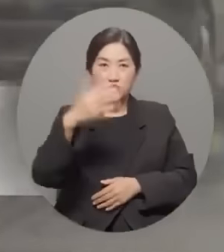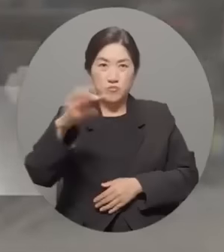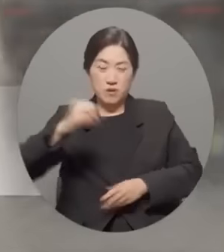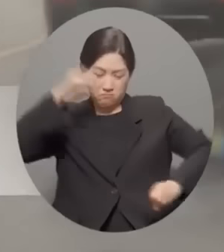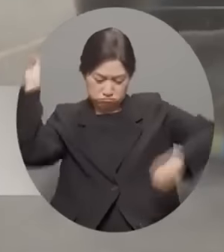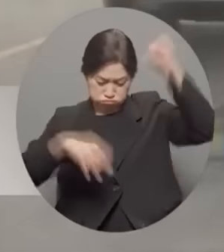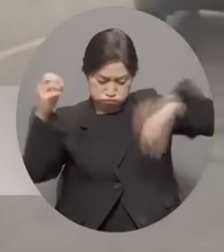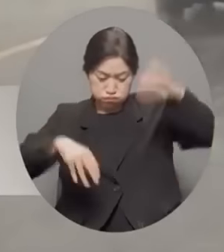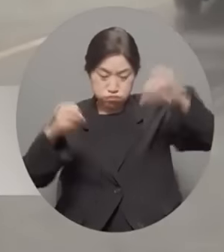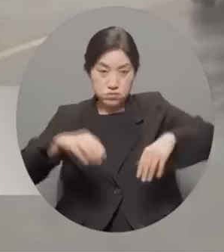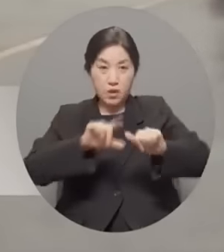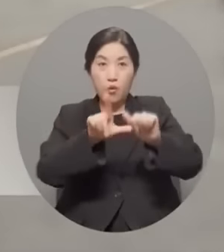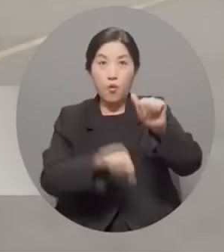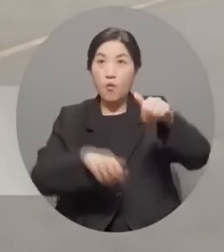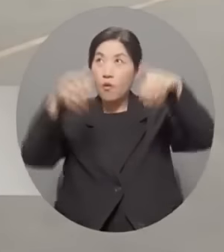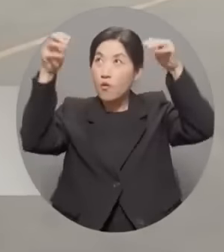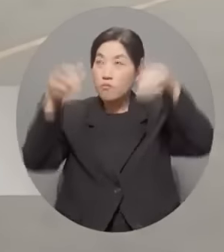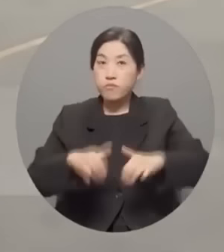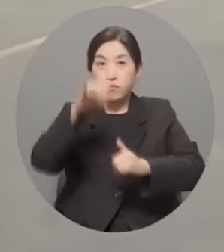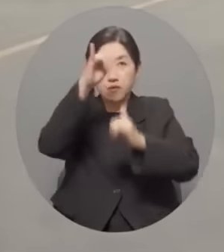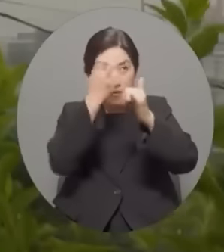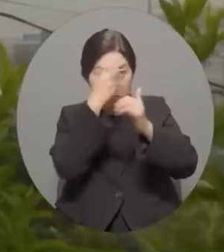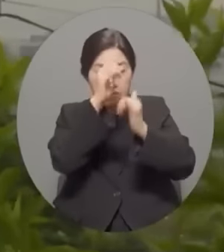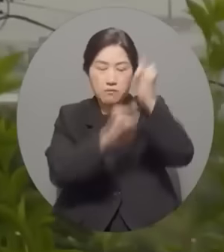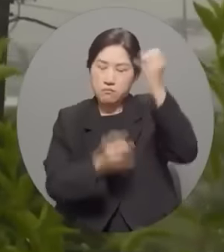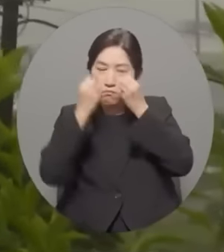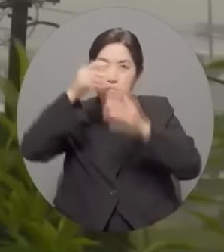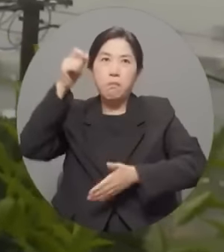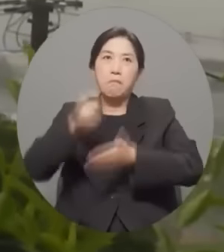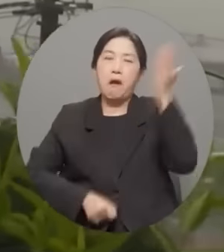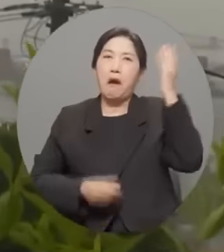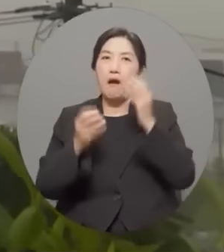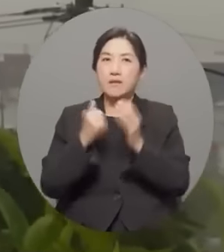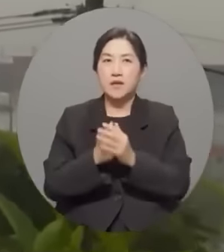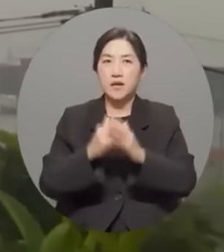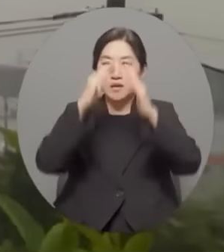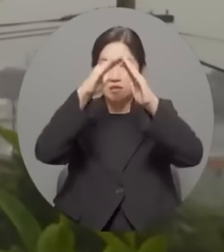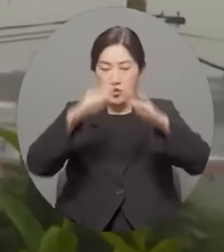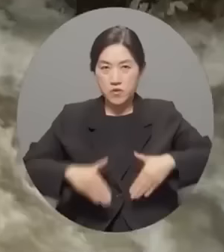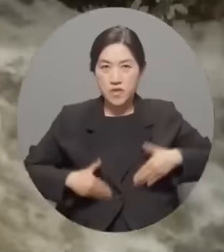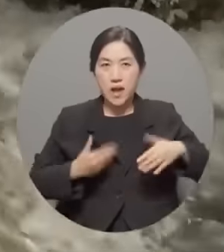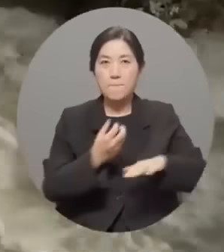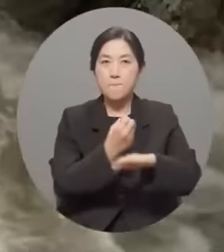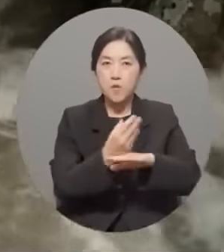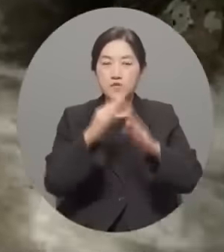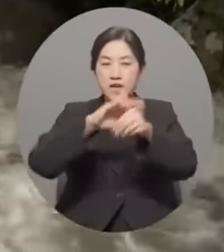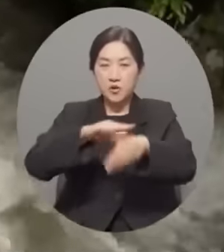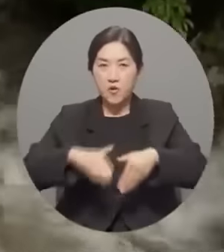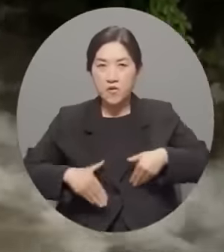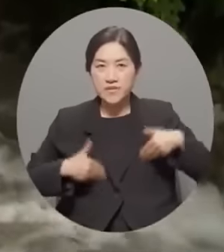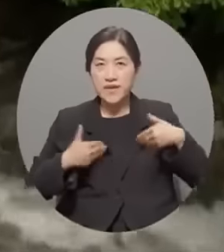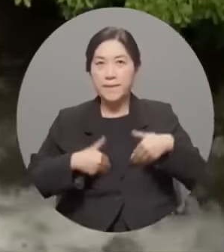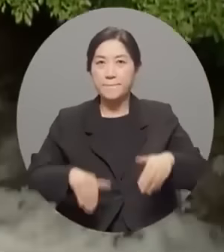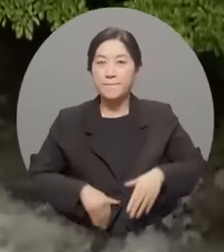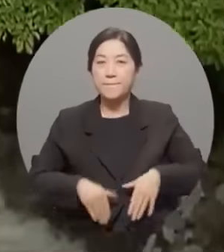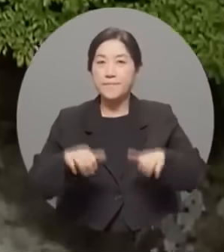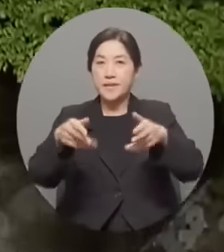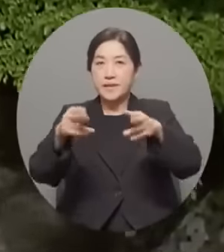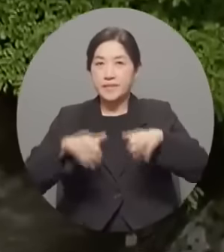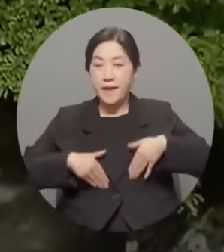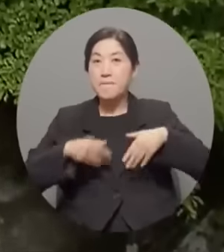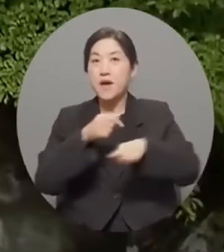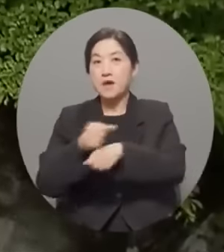떨어졌습니다. 5월 비로는 관측 이후 신기록입니다. 전남 보성과 경남 남해에도 260mm가